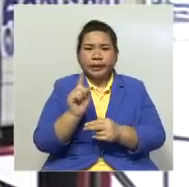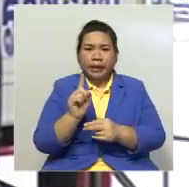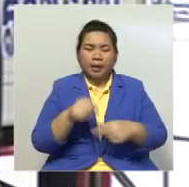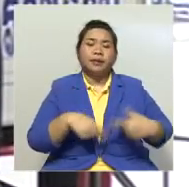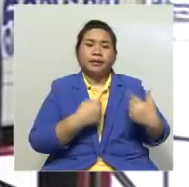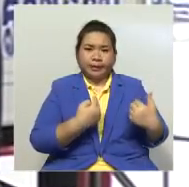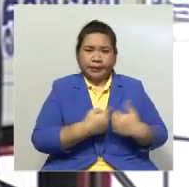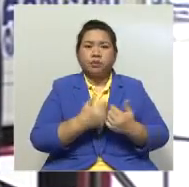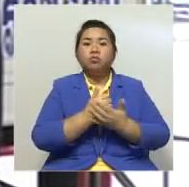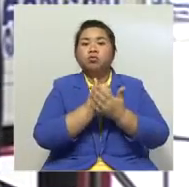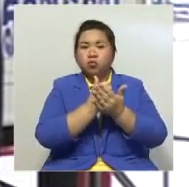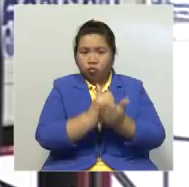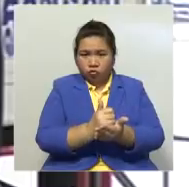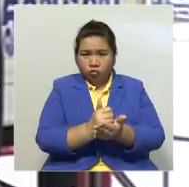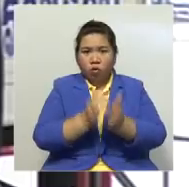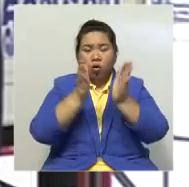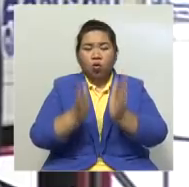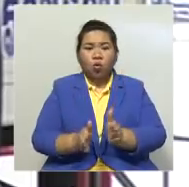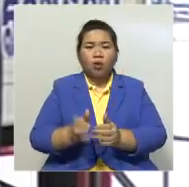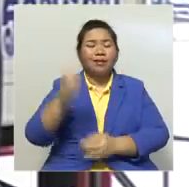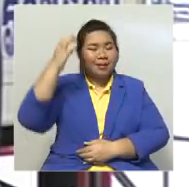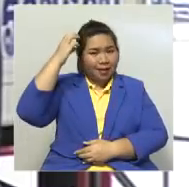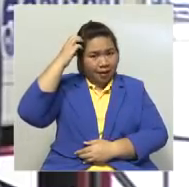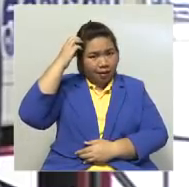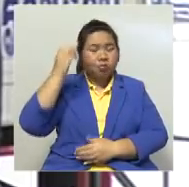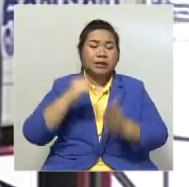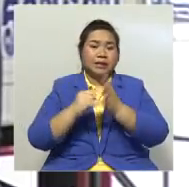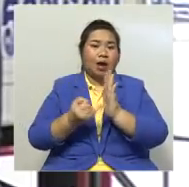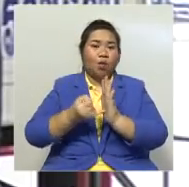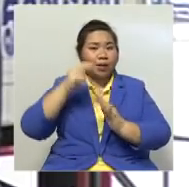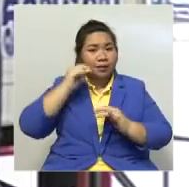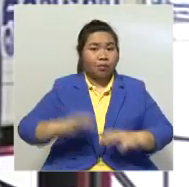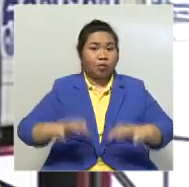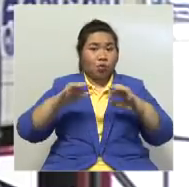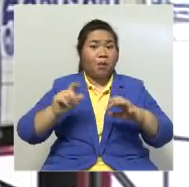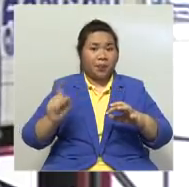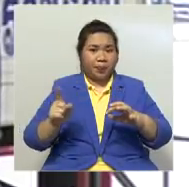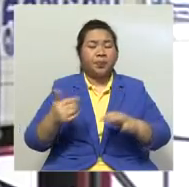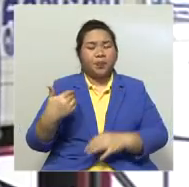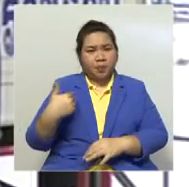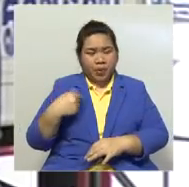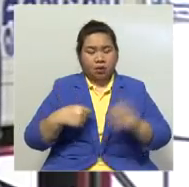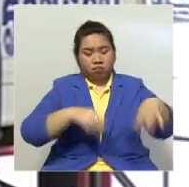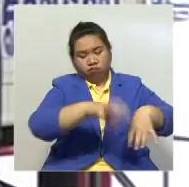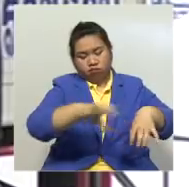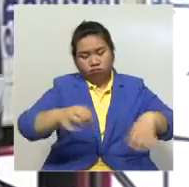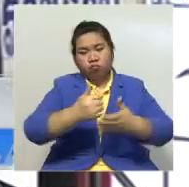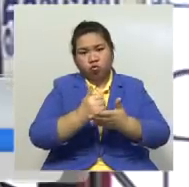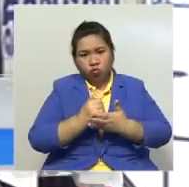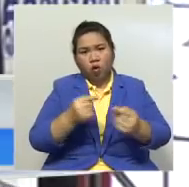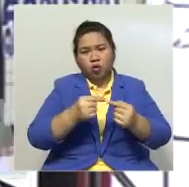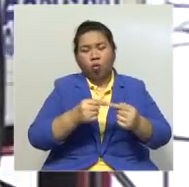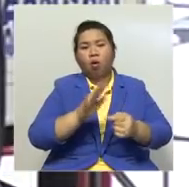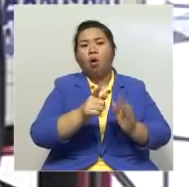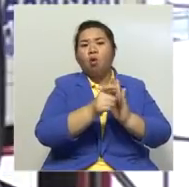ศูนย์จิตอาสาเพื่อช่วยเหลือชาวแขวงอัตปือสปป.ลาวโดยได้รับความร่วมมือจากหลายภาคส่วนครับไม่ว่าจะเป็นหอการค้าจังหวัดอุบลรา